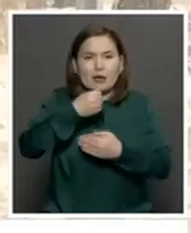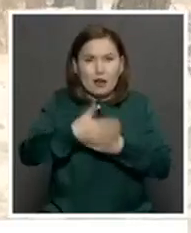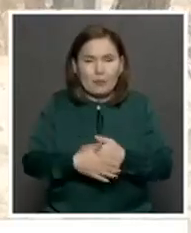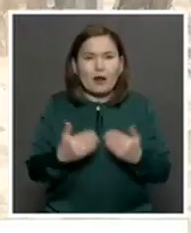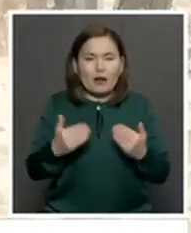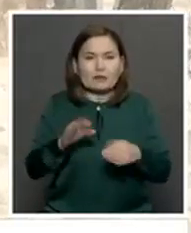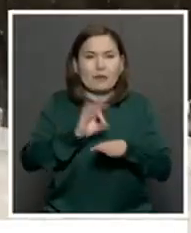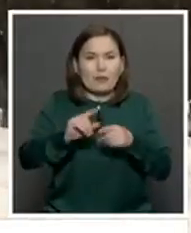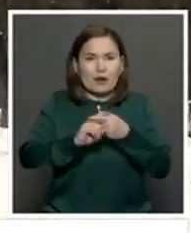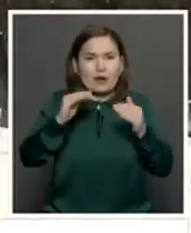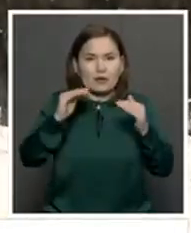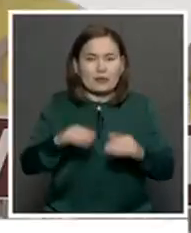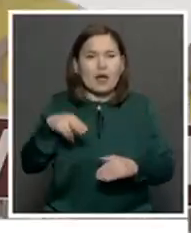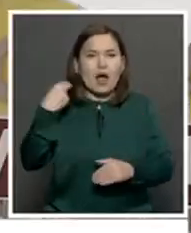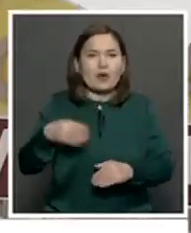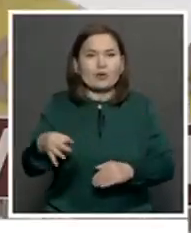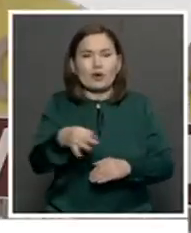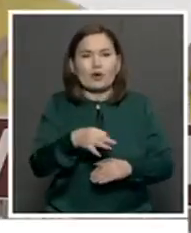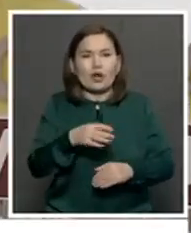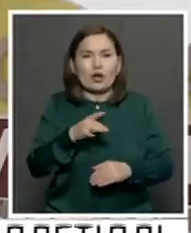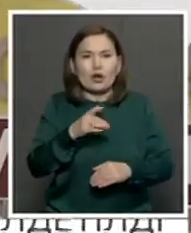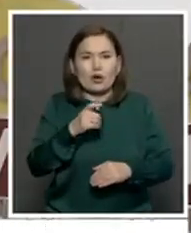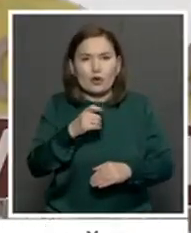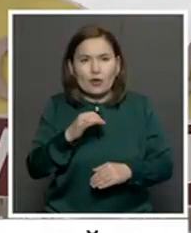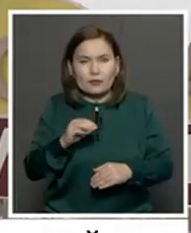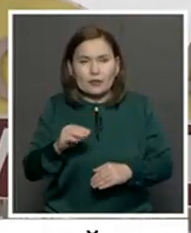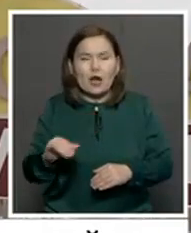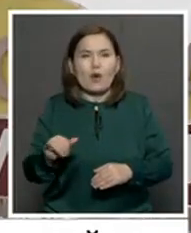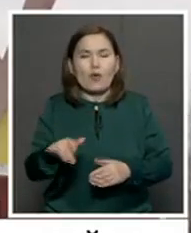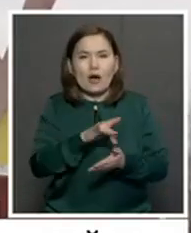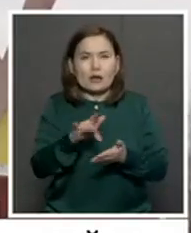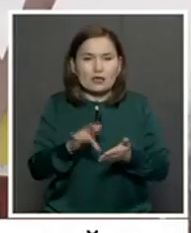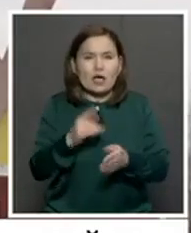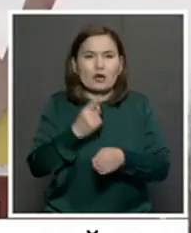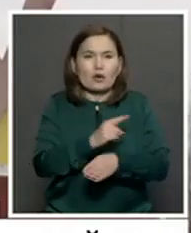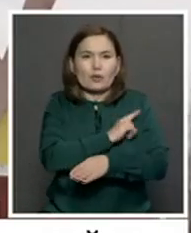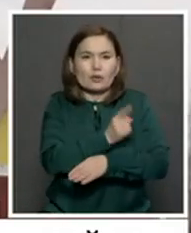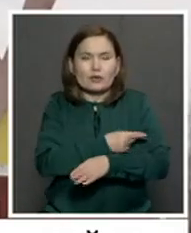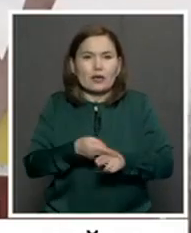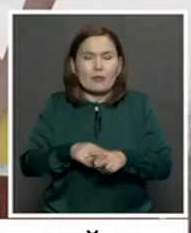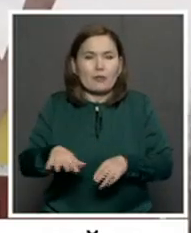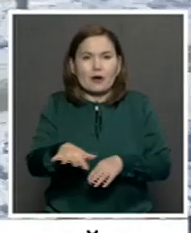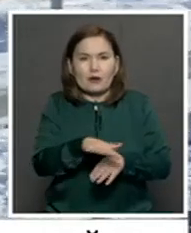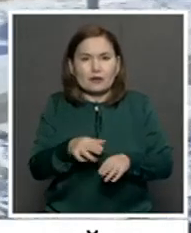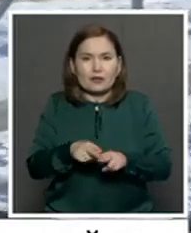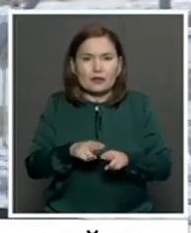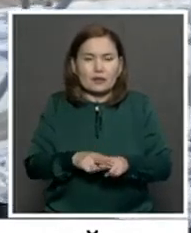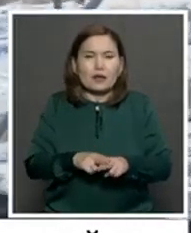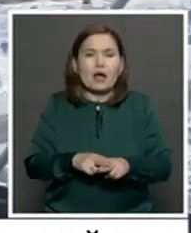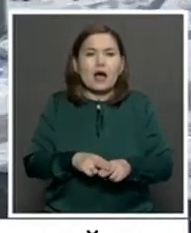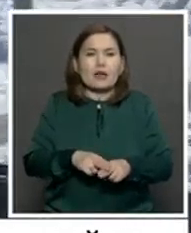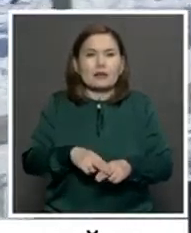жағдай тұрақты. Ал Ақтөбе облысының Хромтау қаласында керісінше шектеу күшейді. Аудан сары аймаққа өтті. Енді